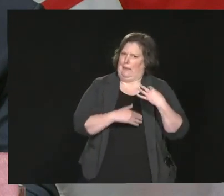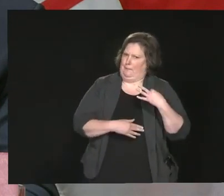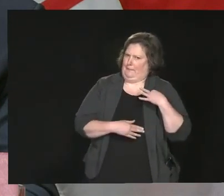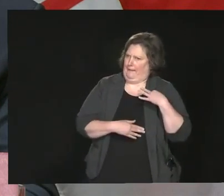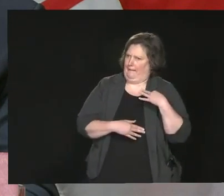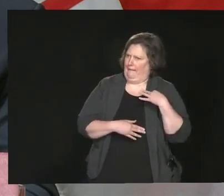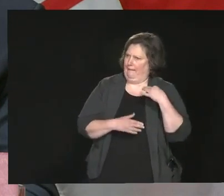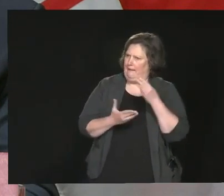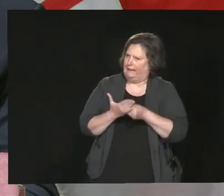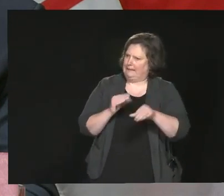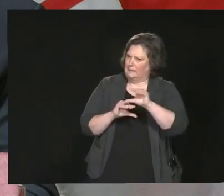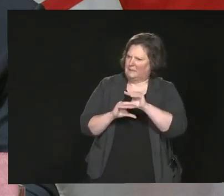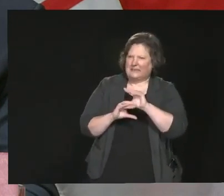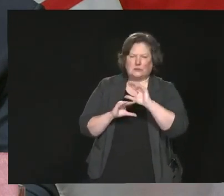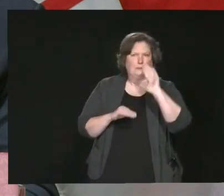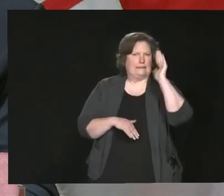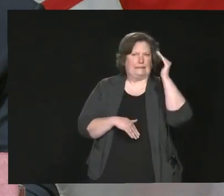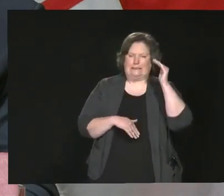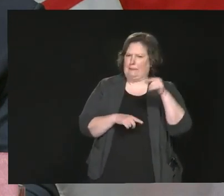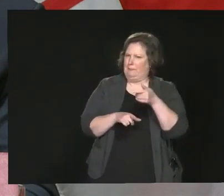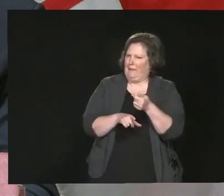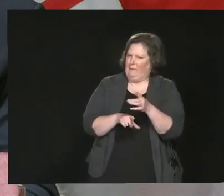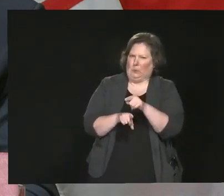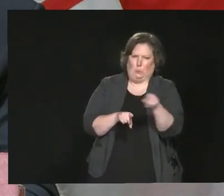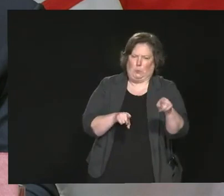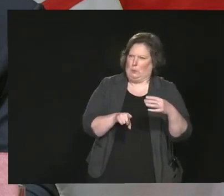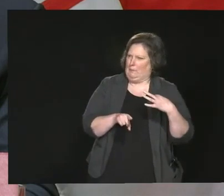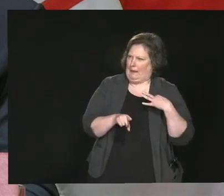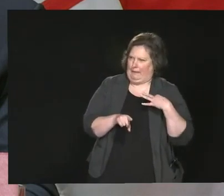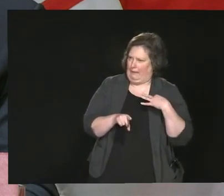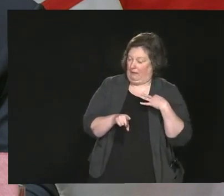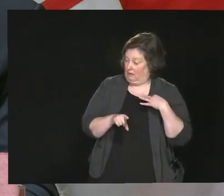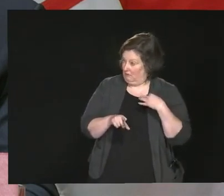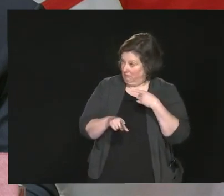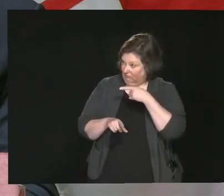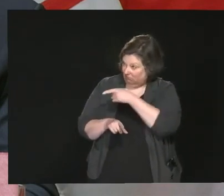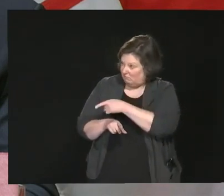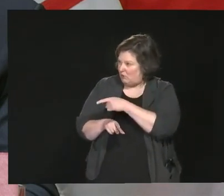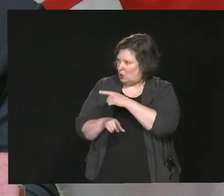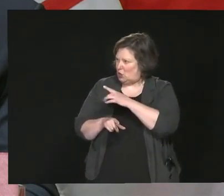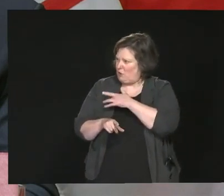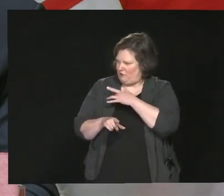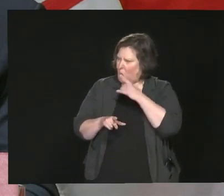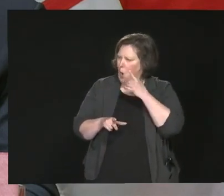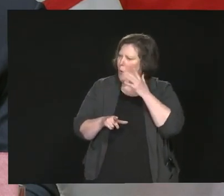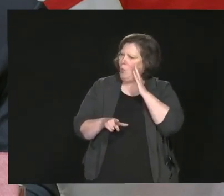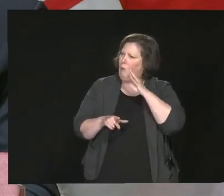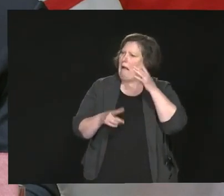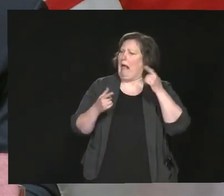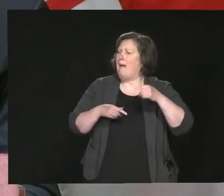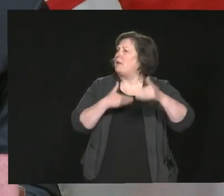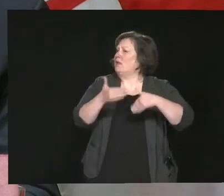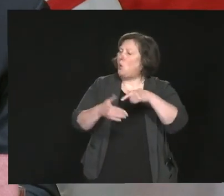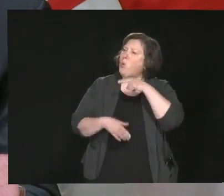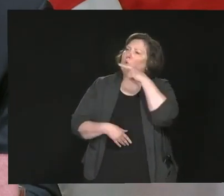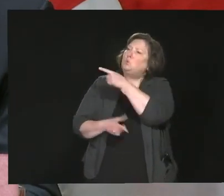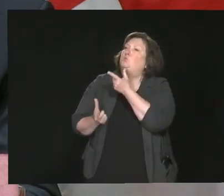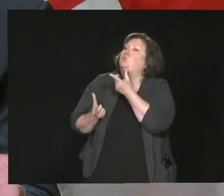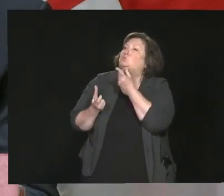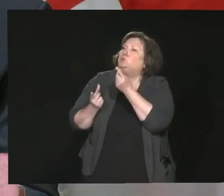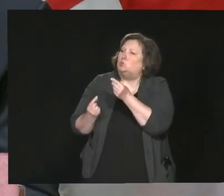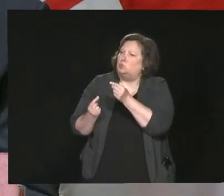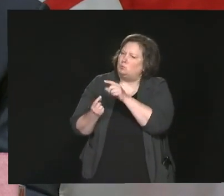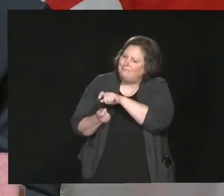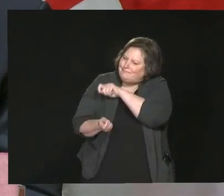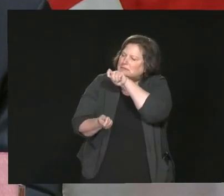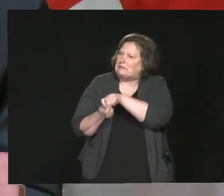fasse tout seul, ou est-ce que vous êtes en train de faire quelque chose pour pousser les entreprises vers la subvention? particulier to encourage Merci pour la question.